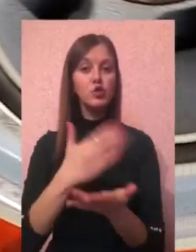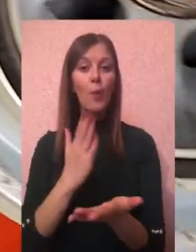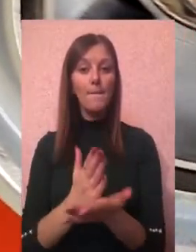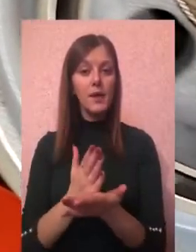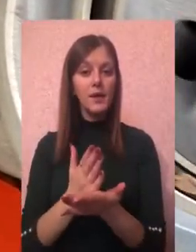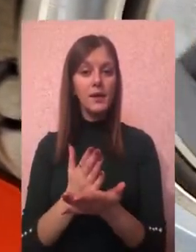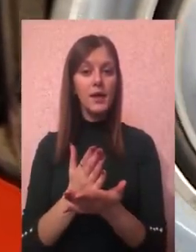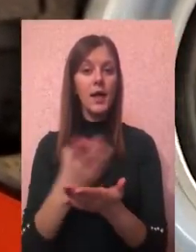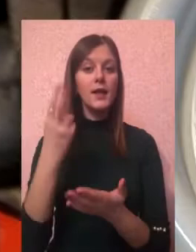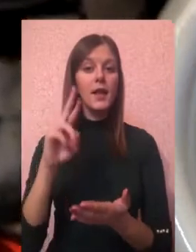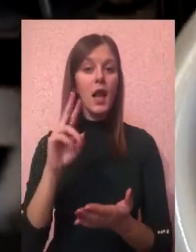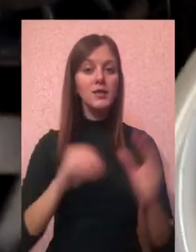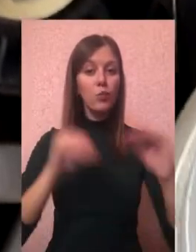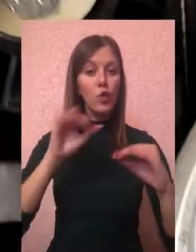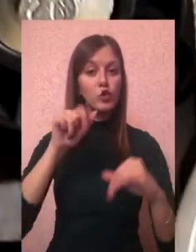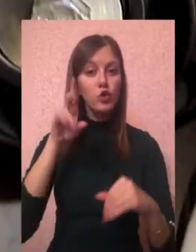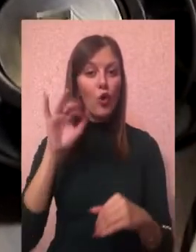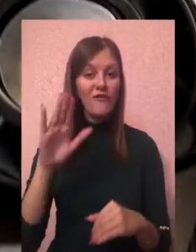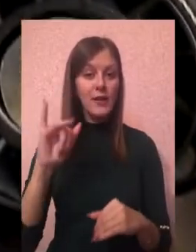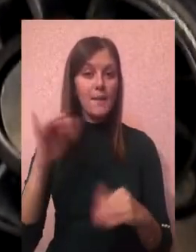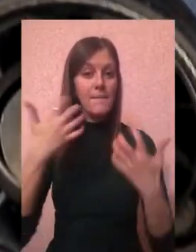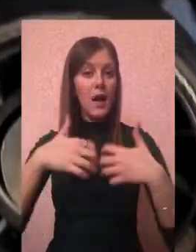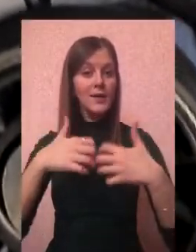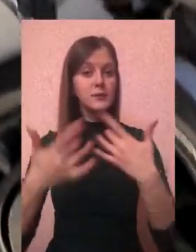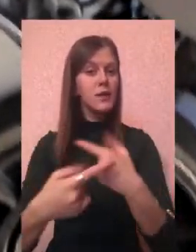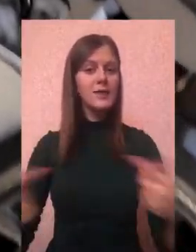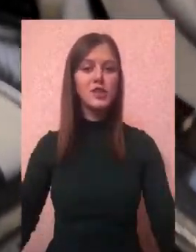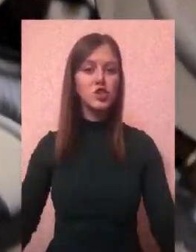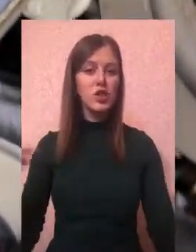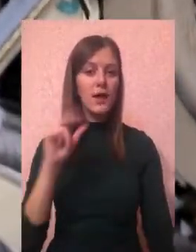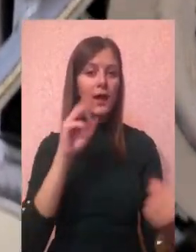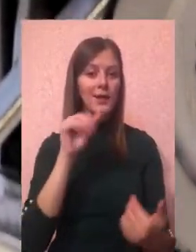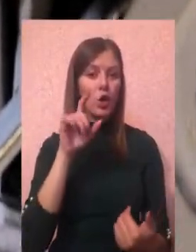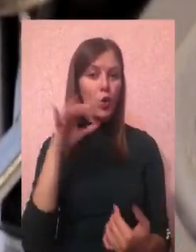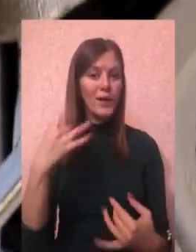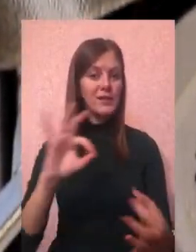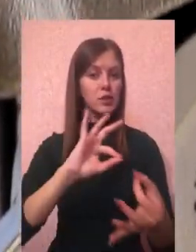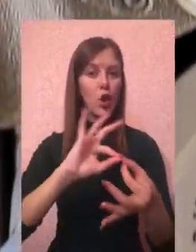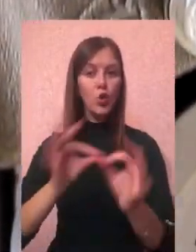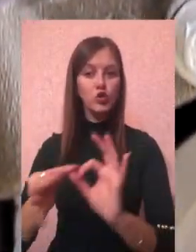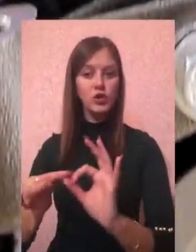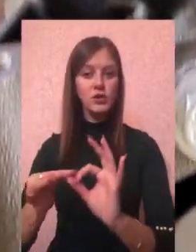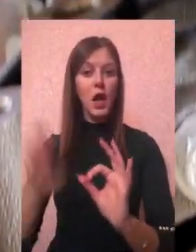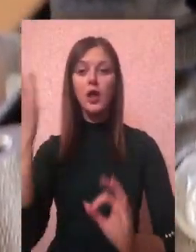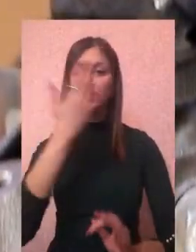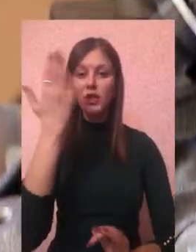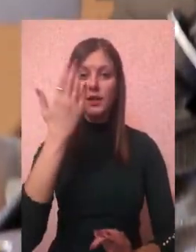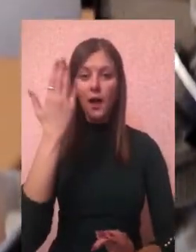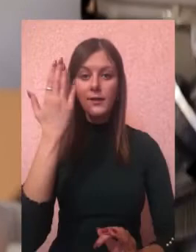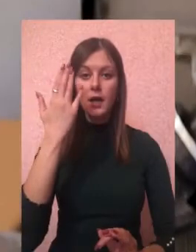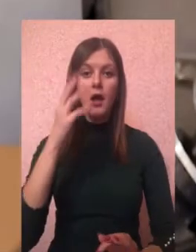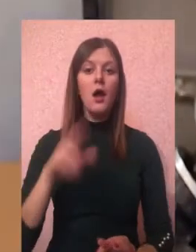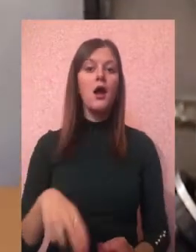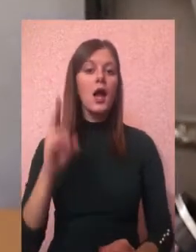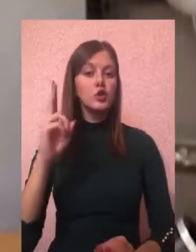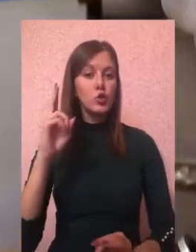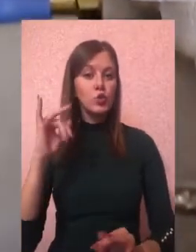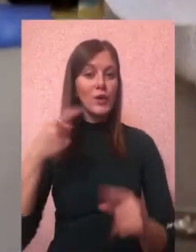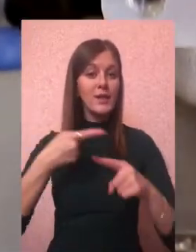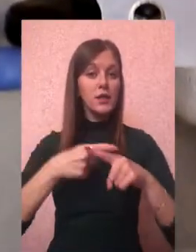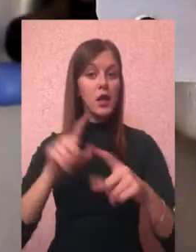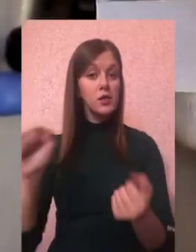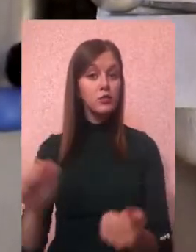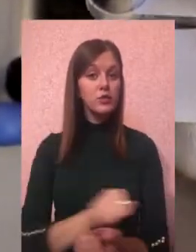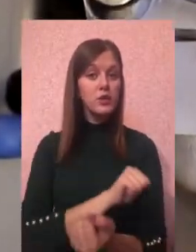необходимые инструменты для сборки узлов и механизмов различных категорий сложности. Читать конструкторскую